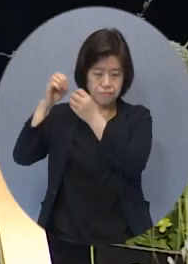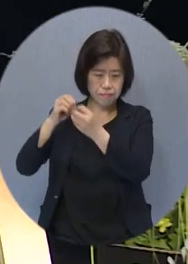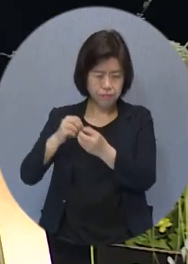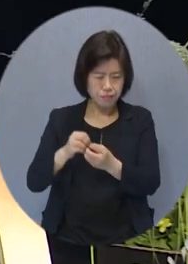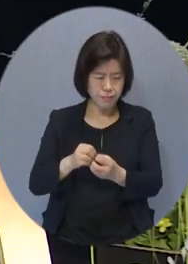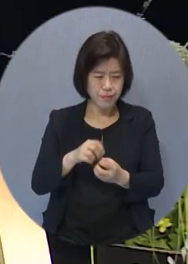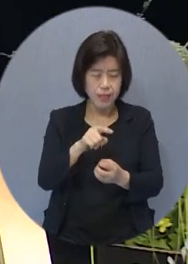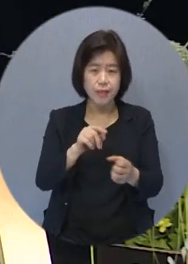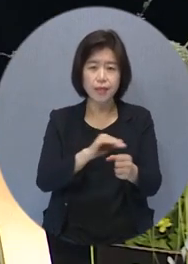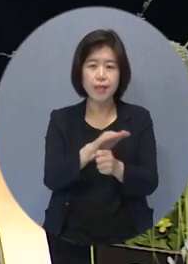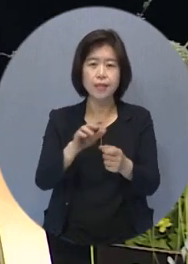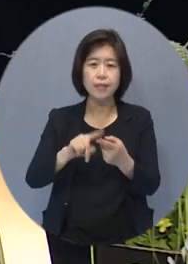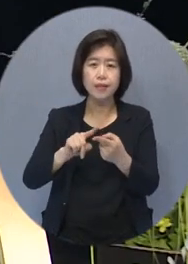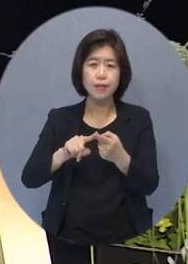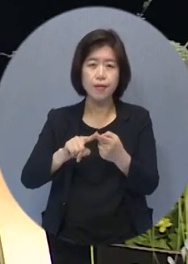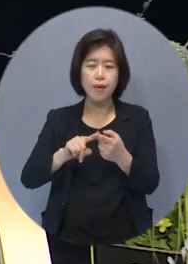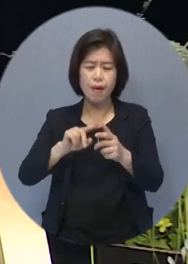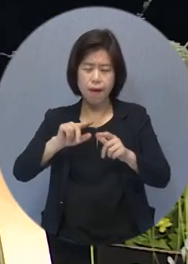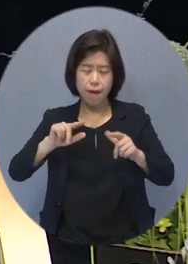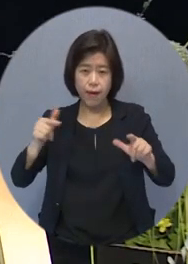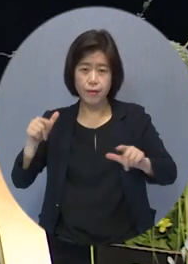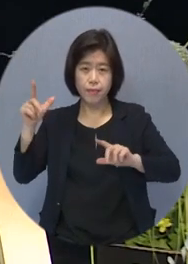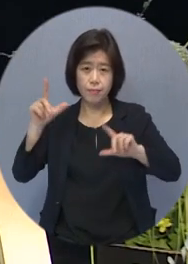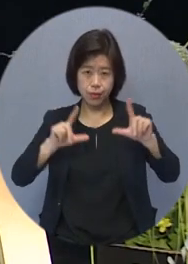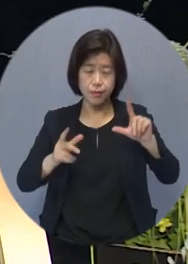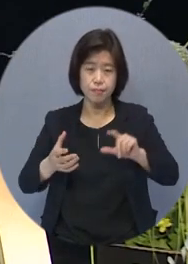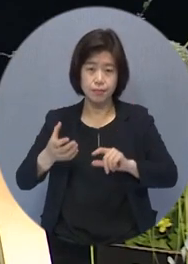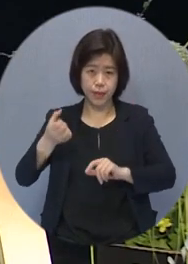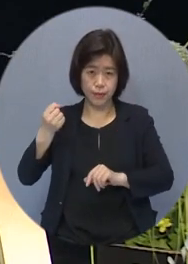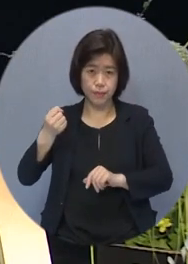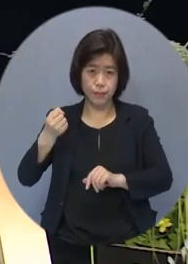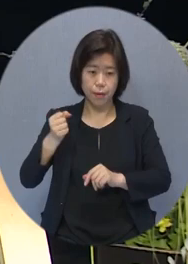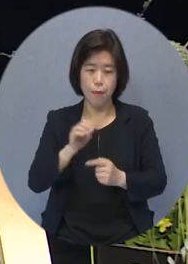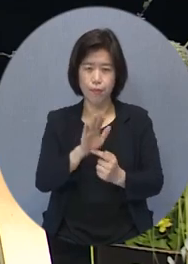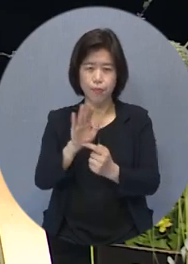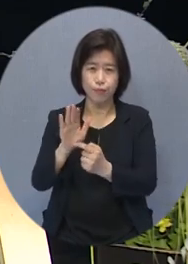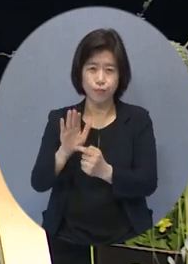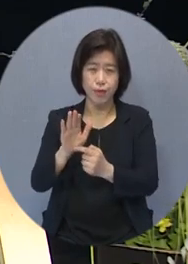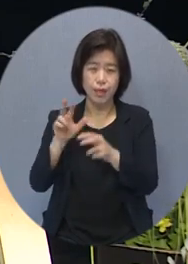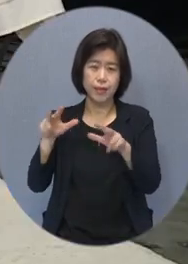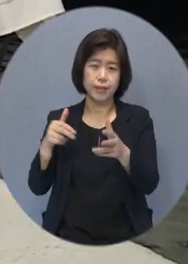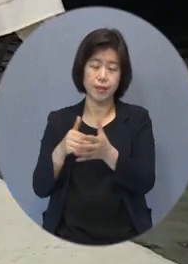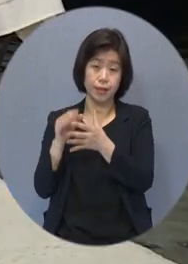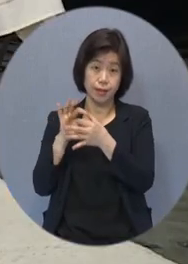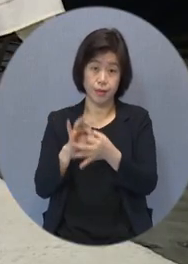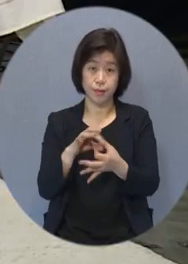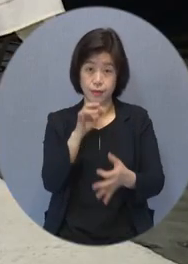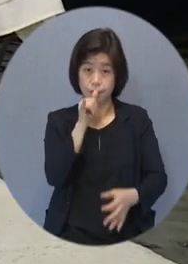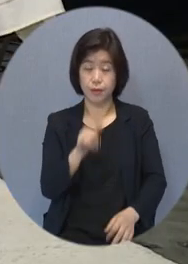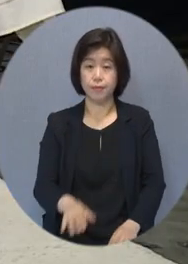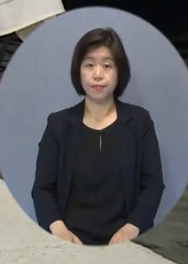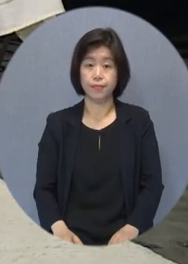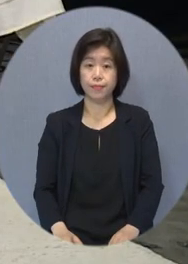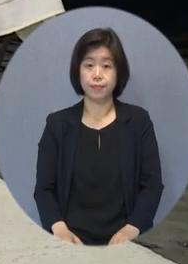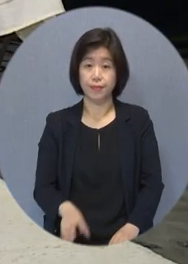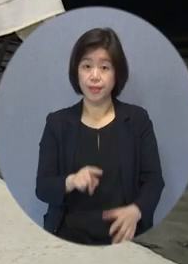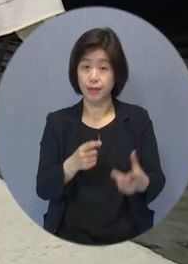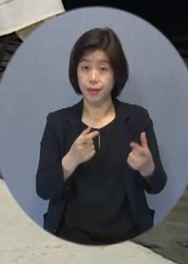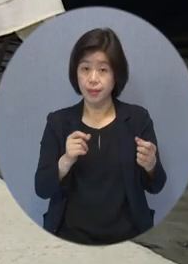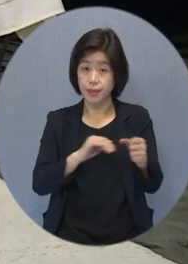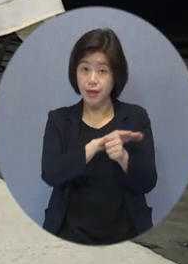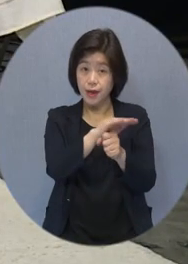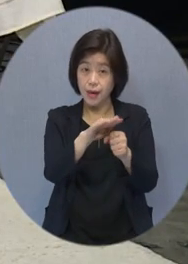방법으로 표현하면서 번성했다 해도 과언이 아닙니다. 이렇듯 사랑의 원본